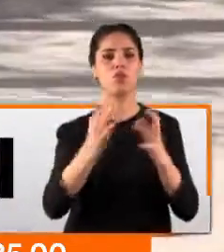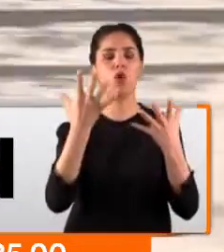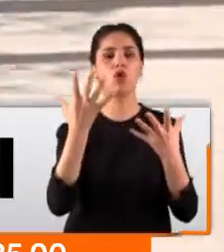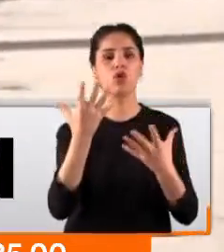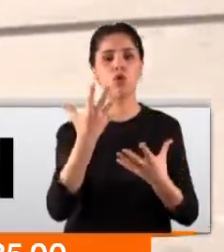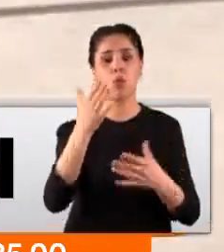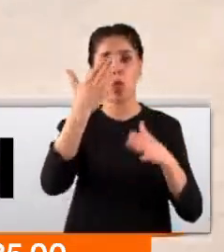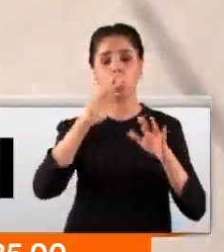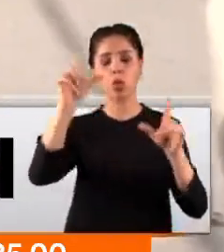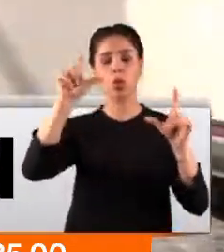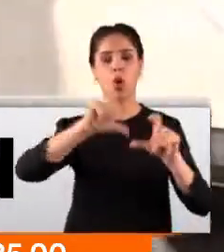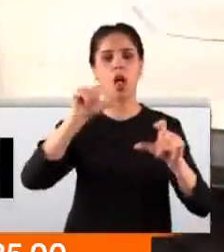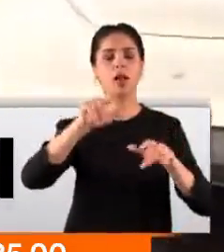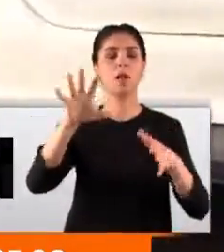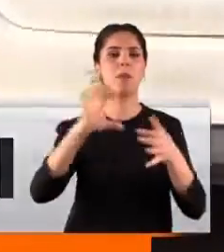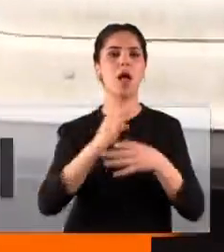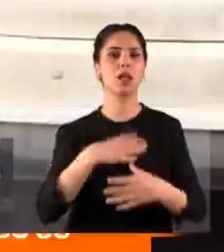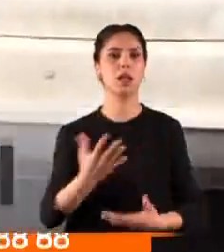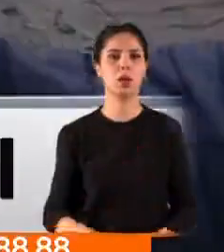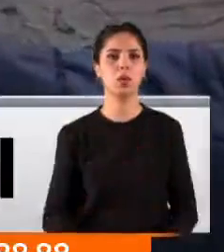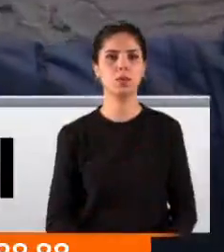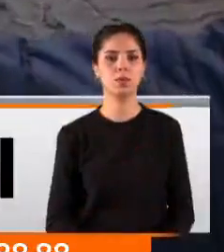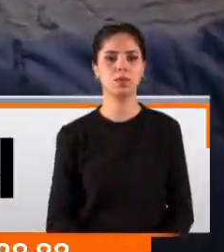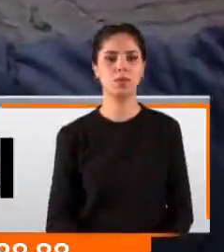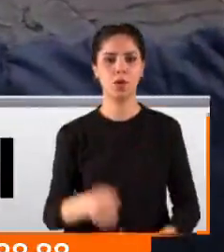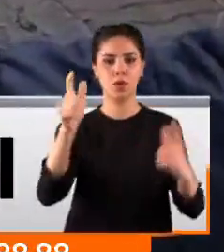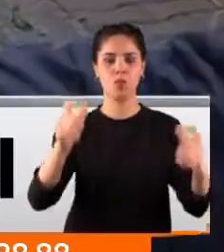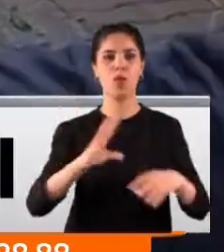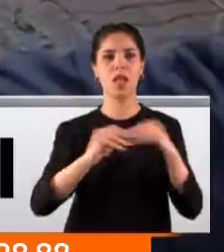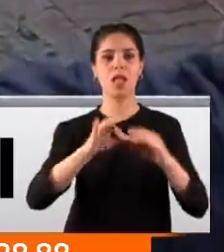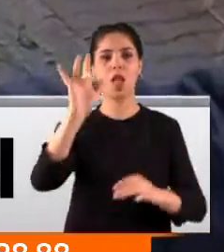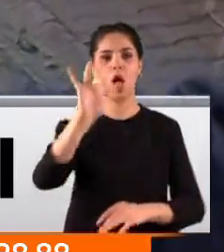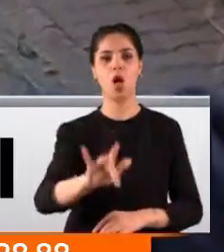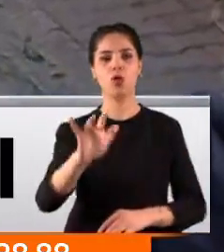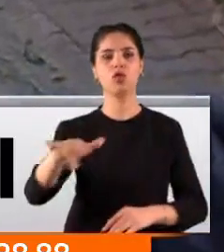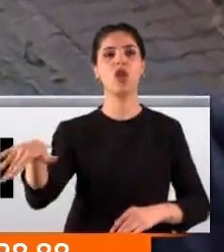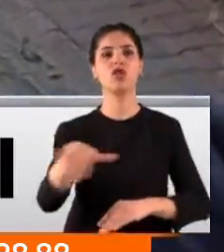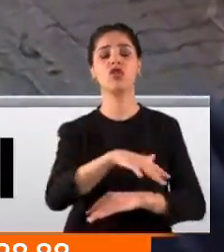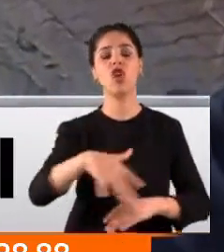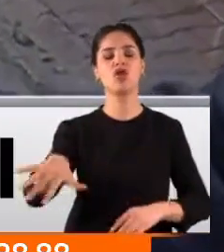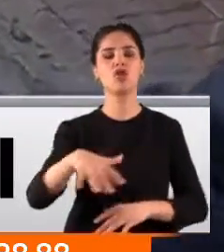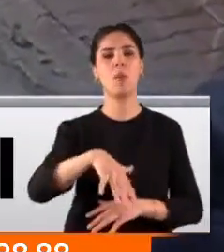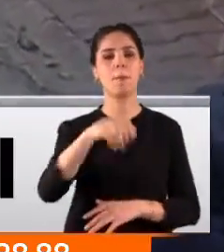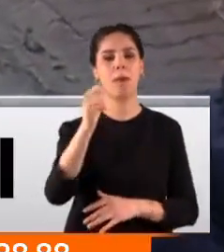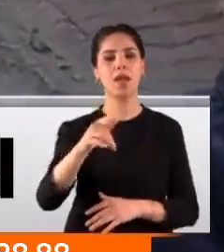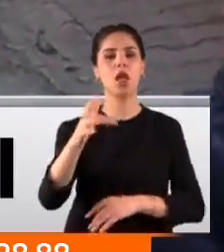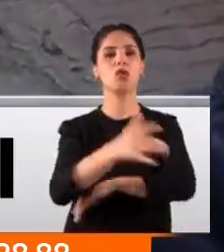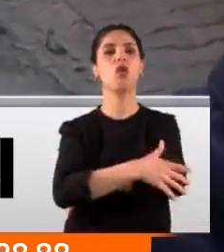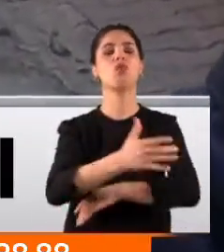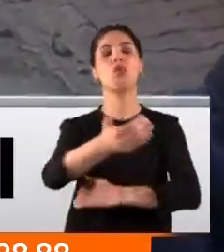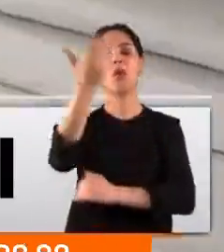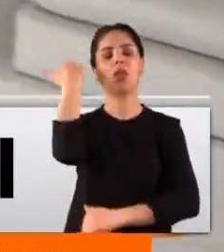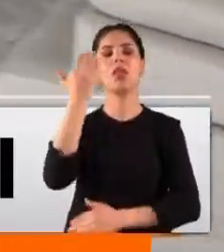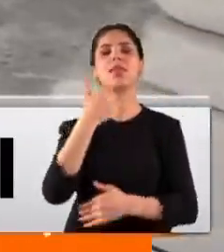evlerine doğal gazın bağlanmasını istiyor. Burası Adana'nın tam göbeği, çarşı merkez, ortası, kenar mahalle değil, kasaba değil,